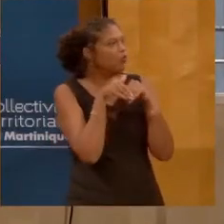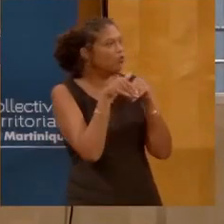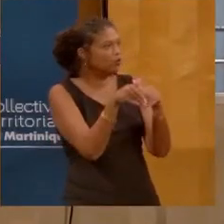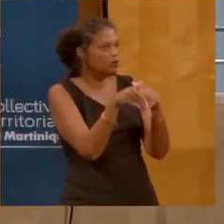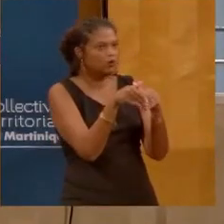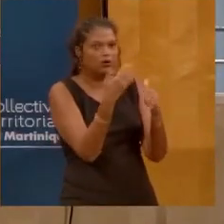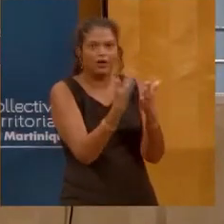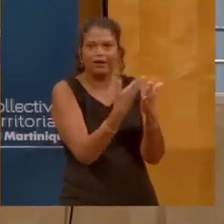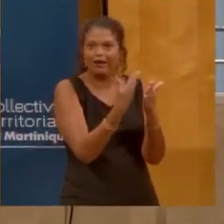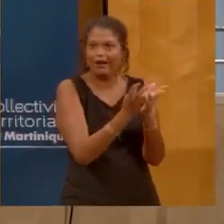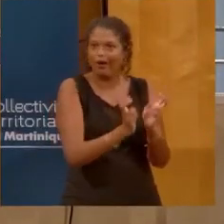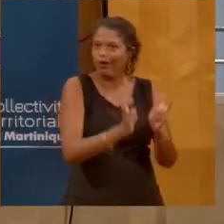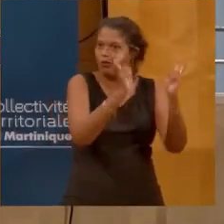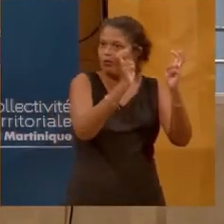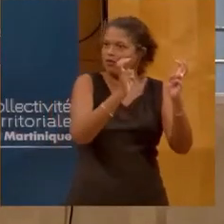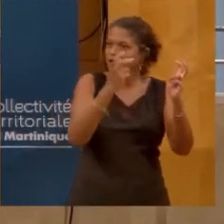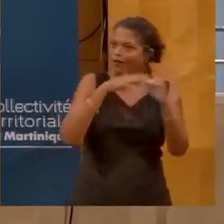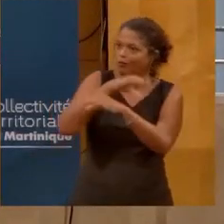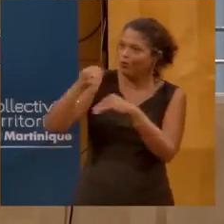augmenter tout sur les citoyens?